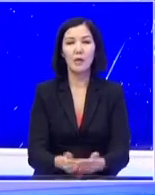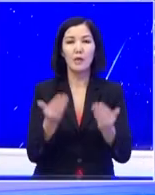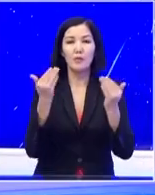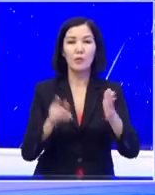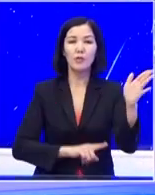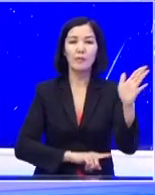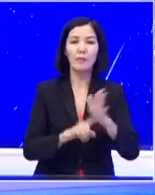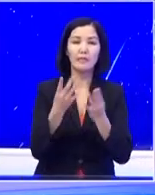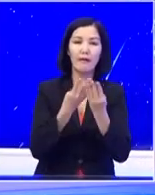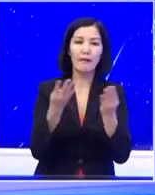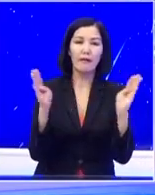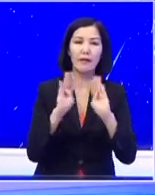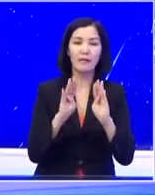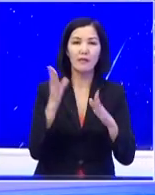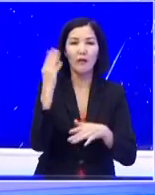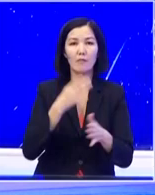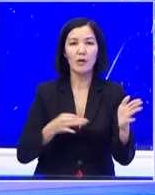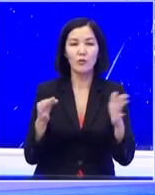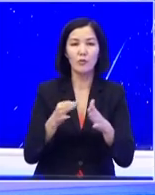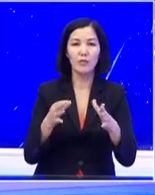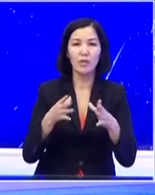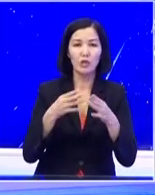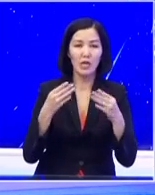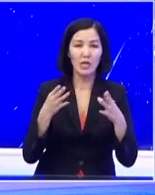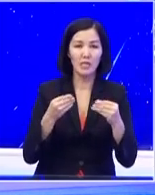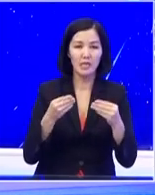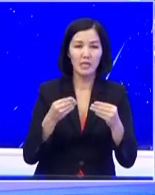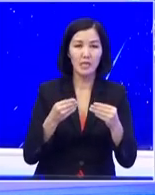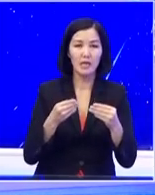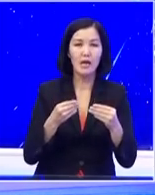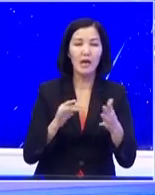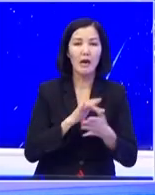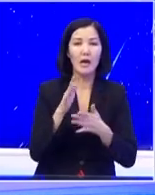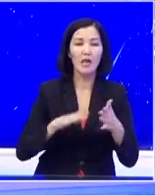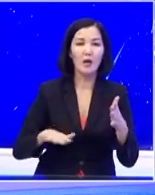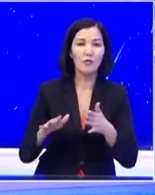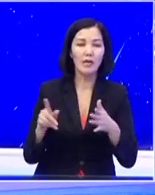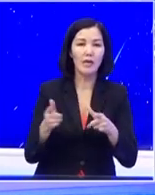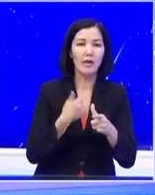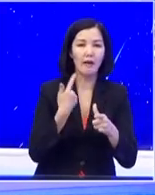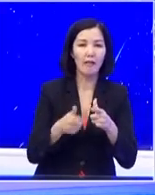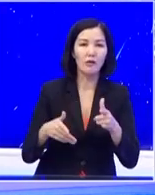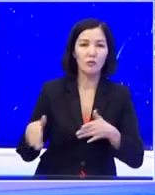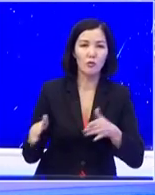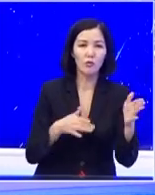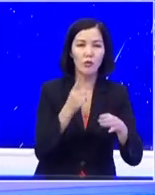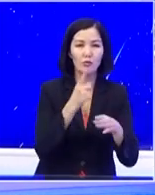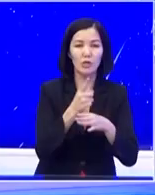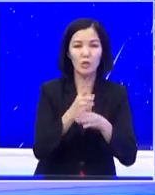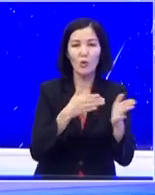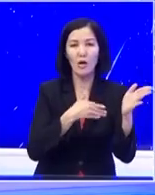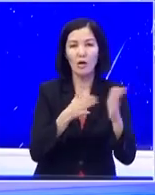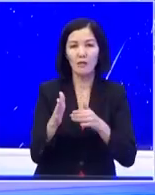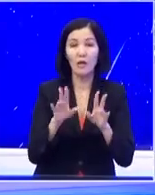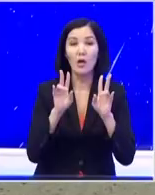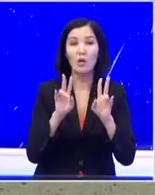Бүгіннен бастап карантин шаралары Алматы облысында да жеңілдетілді. Тиісінше қала аудан аралық жолдарында шектеу алынды.